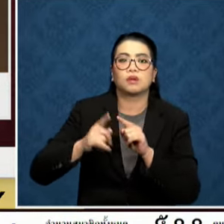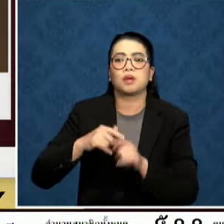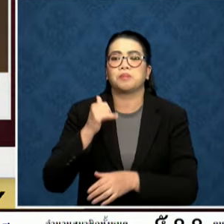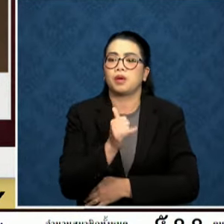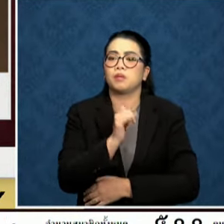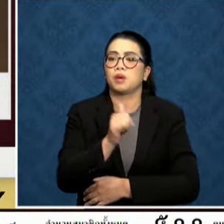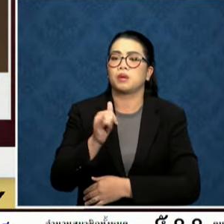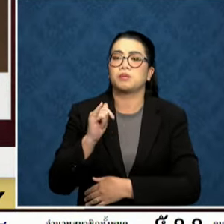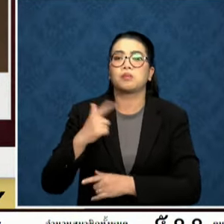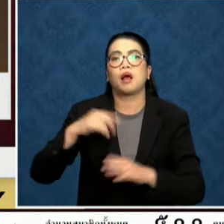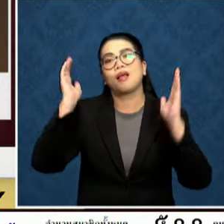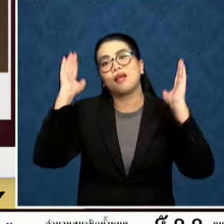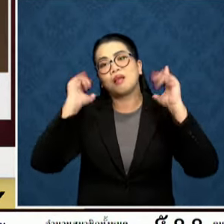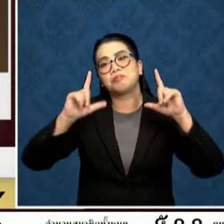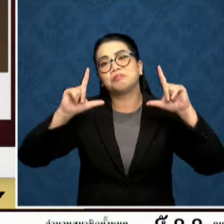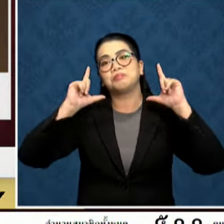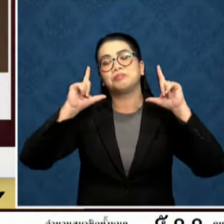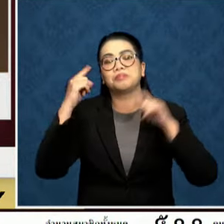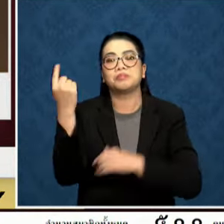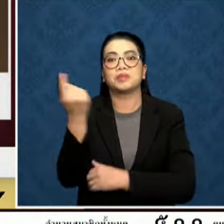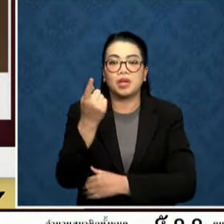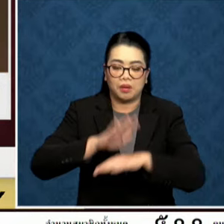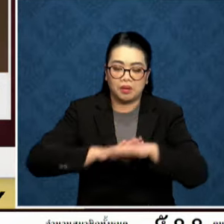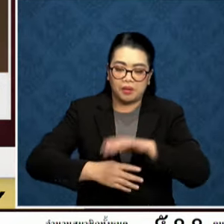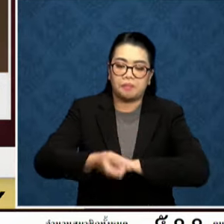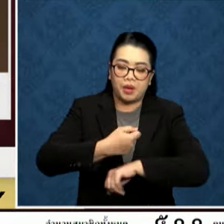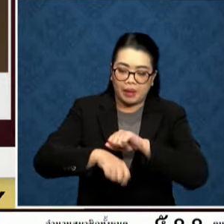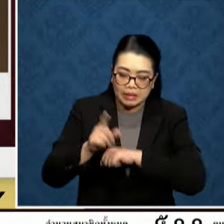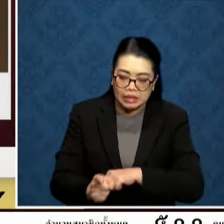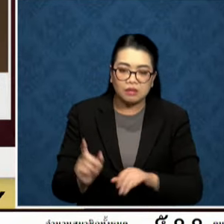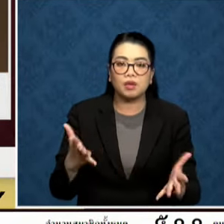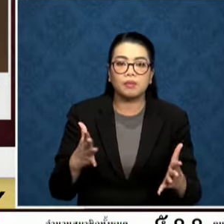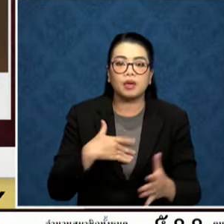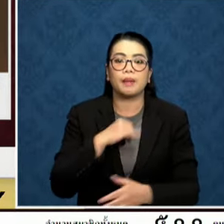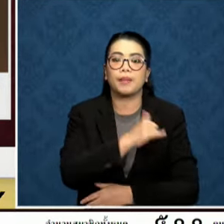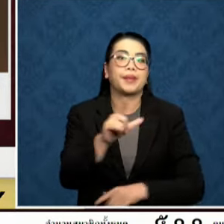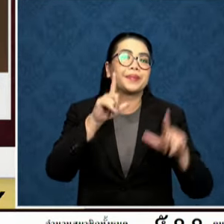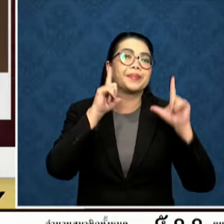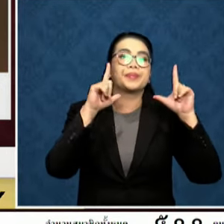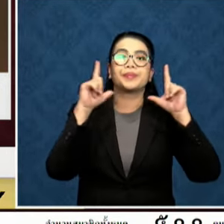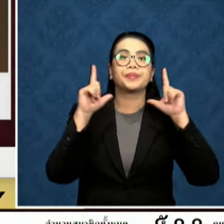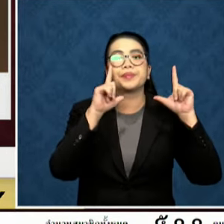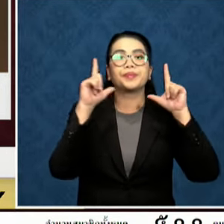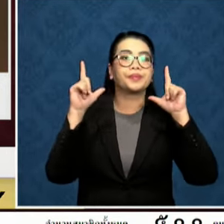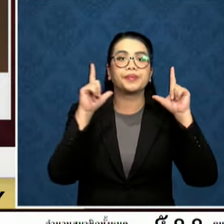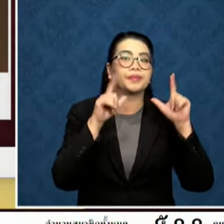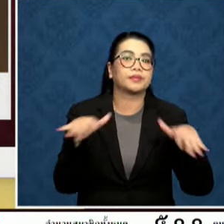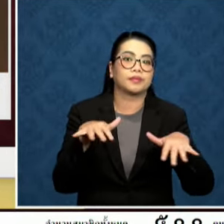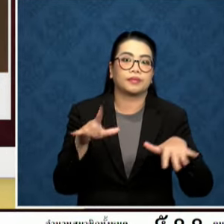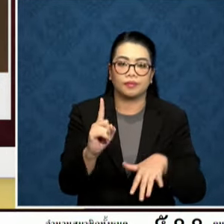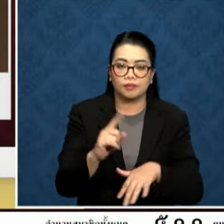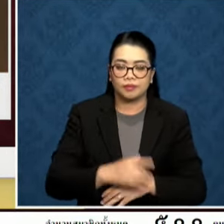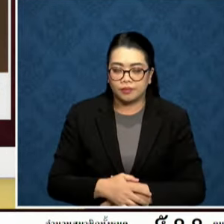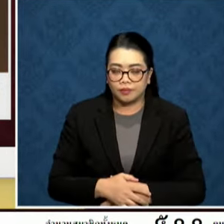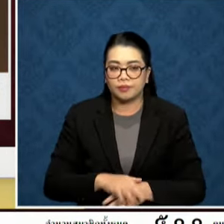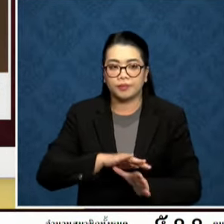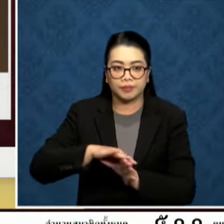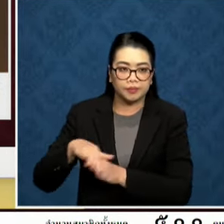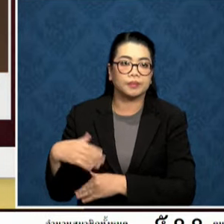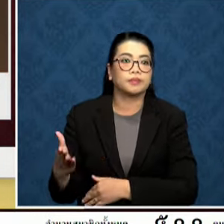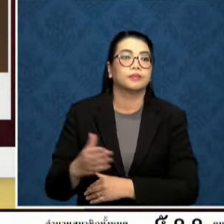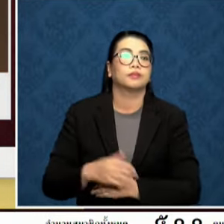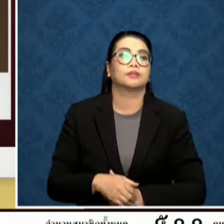หนักไปทาง PRนะคะเอ่อสิ่งที่จะทำให้เห็นเป็นรูปธรรมว่าจะเกิดเป็นศูนย์กลางการท่องเที่ยวจริงๆเนี่ยไม่มีagriculture Hubนะ